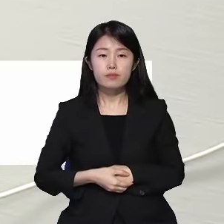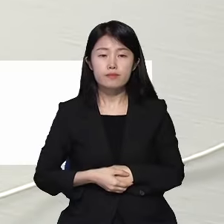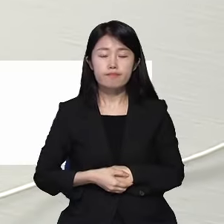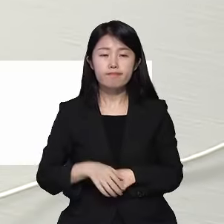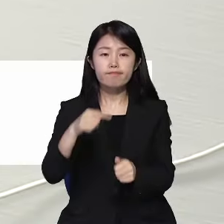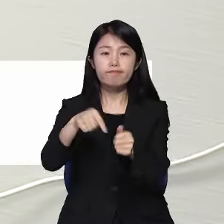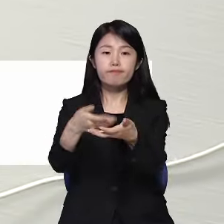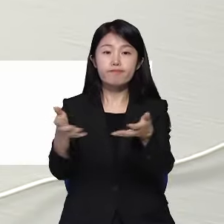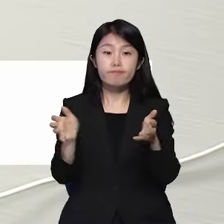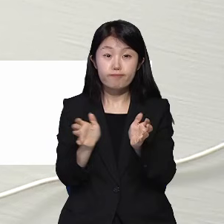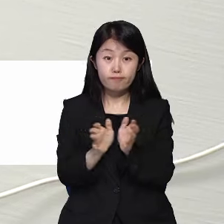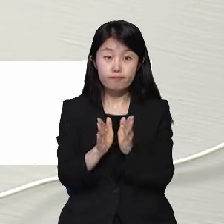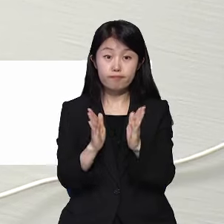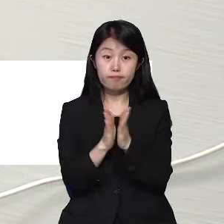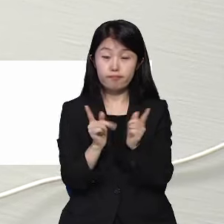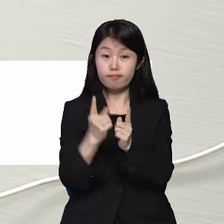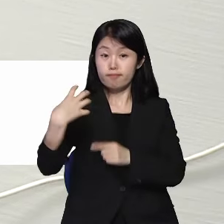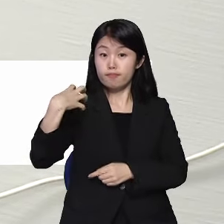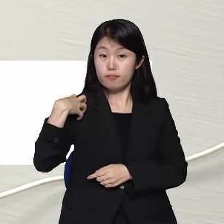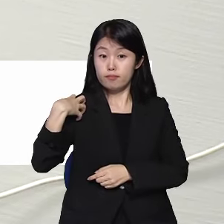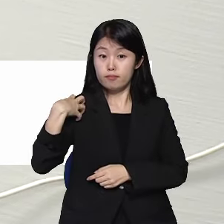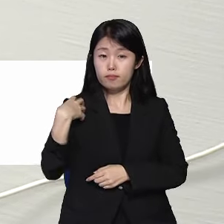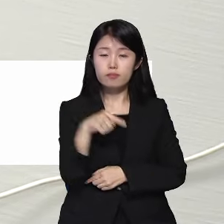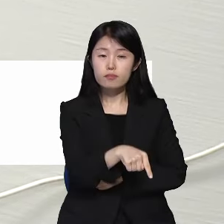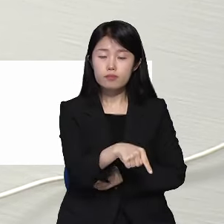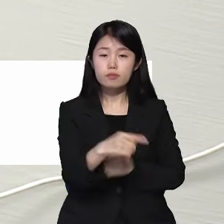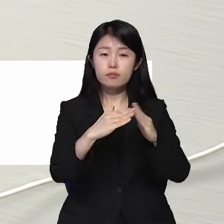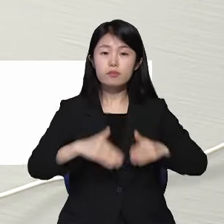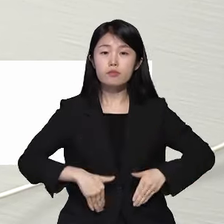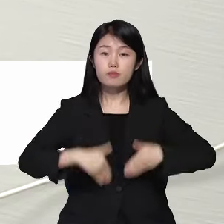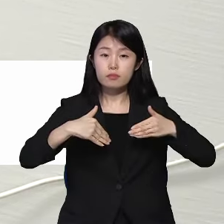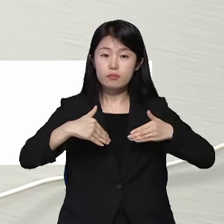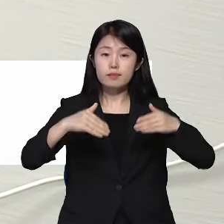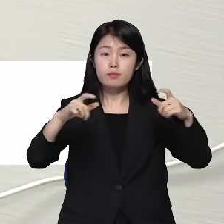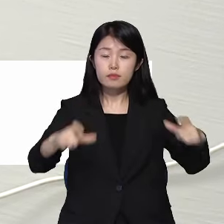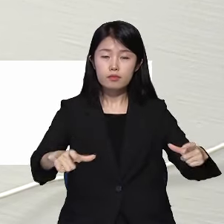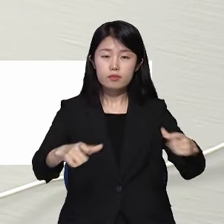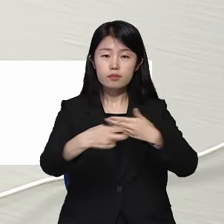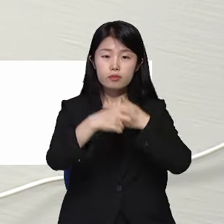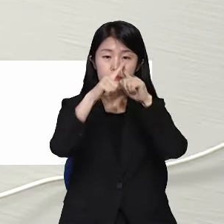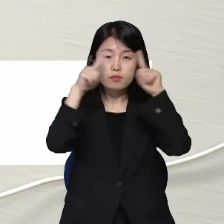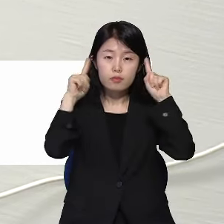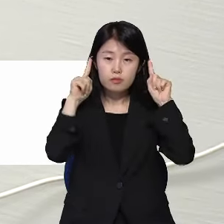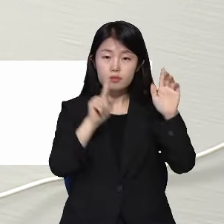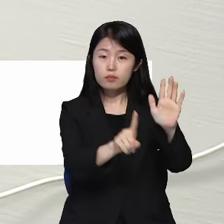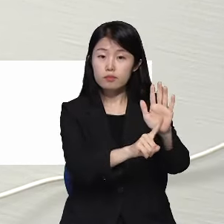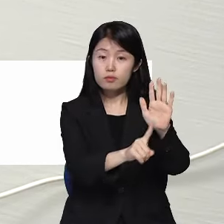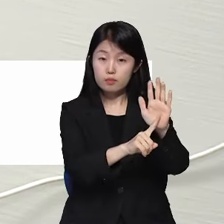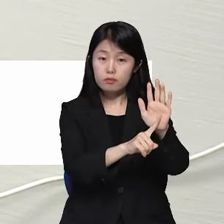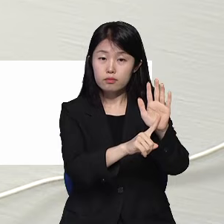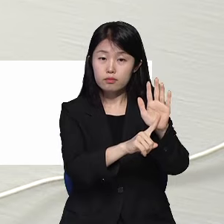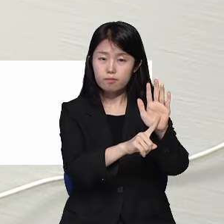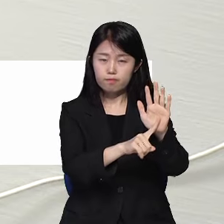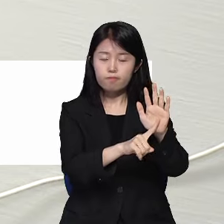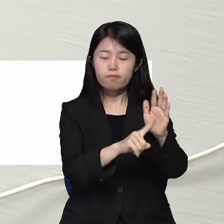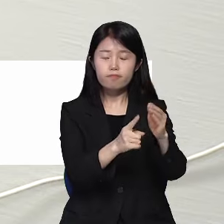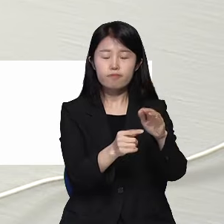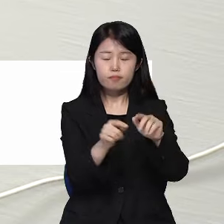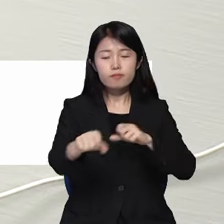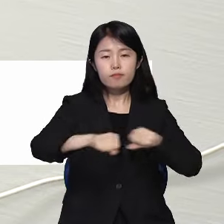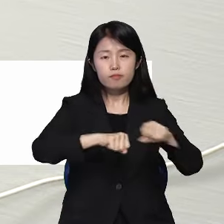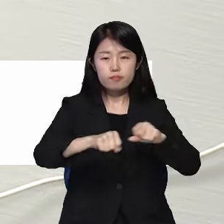주관하는 어 전남의대 공모가 시행되기를 바라고 있고요